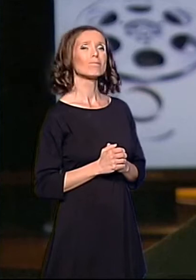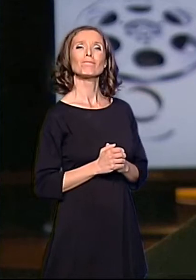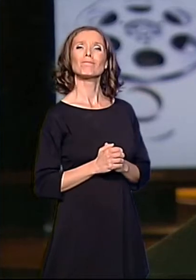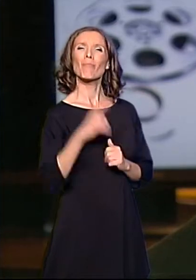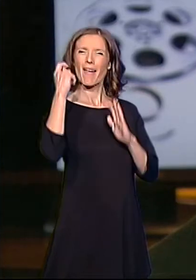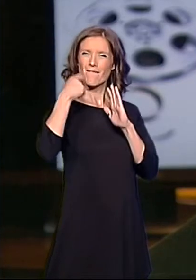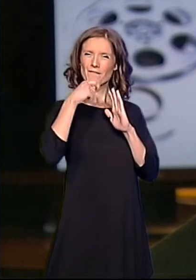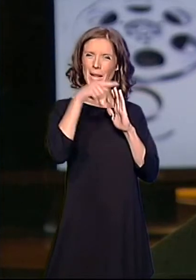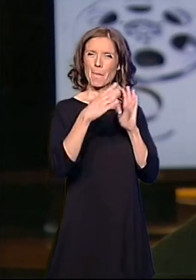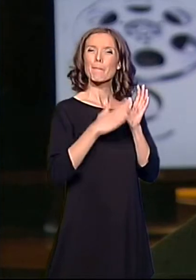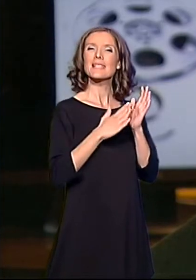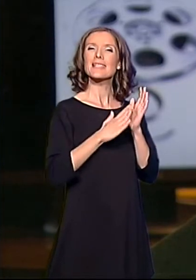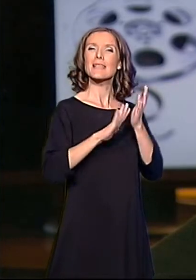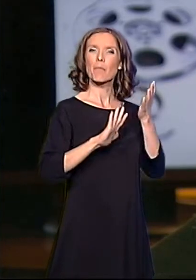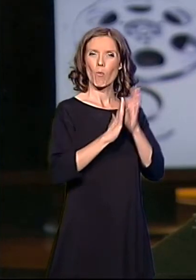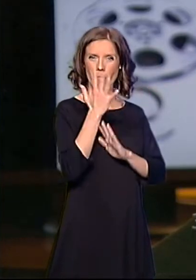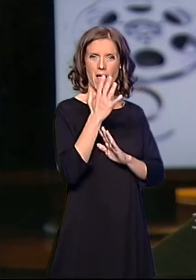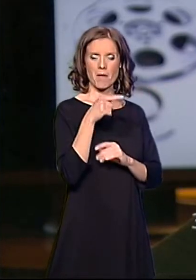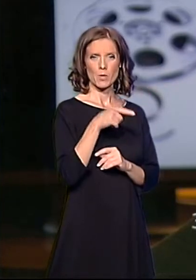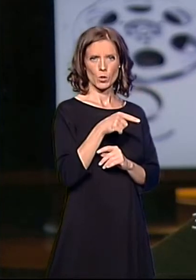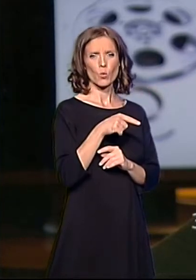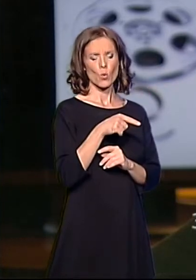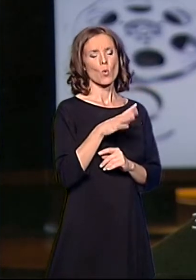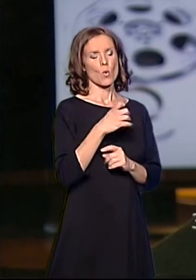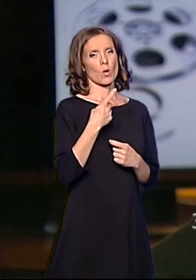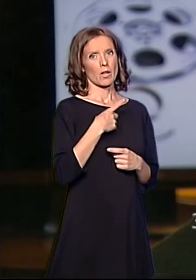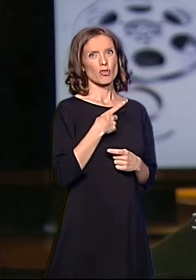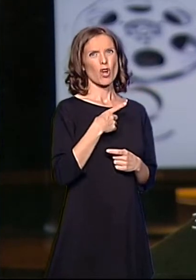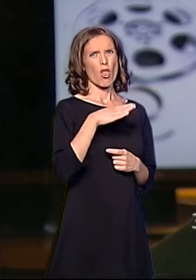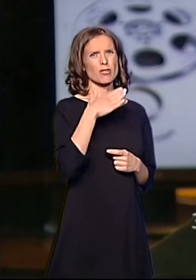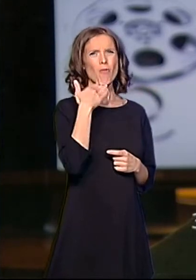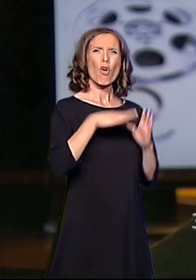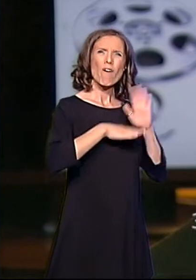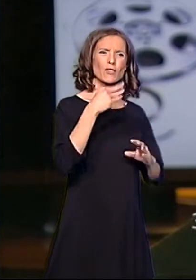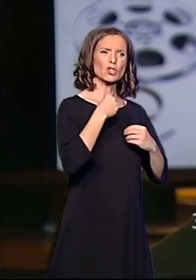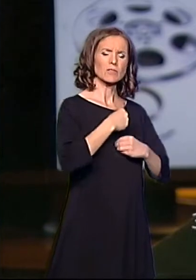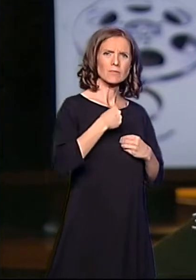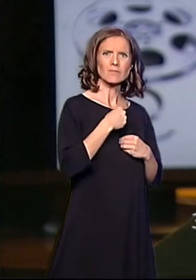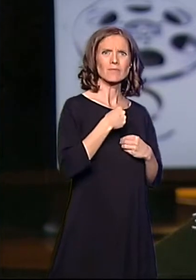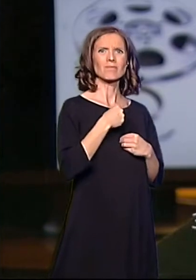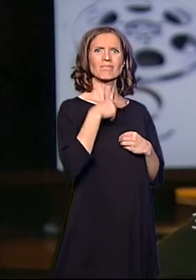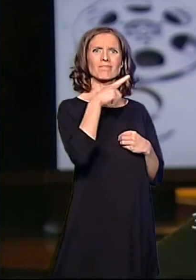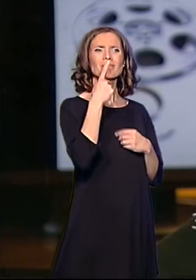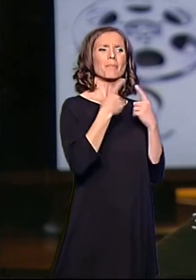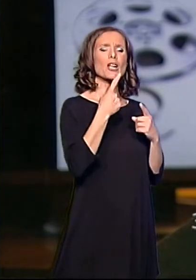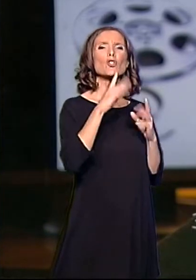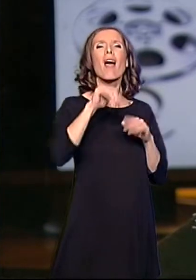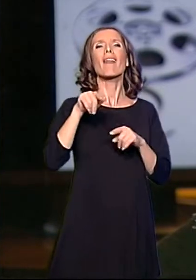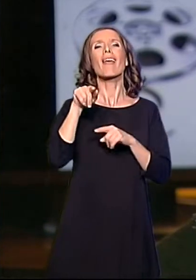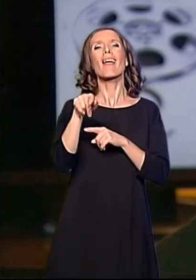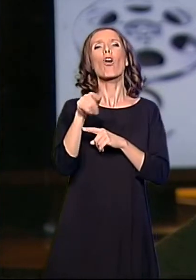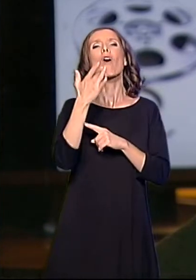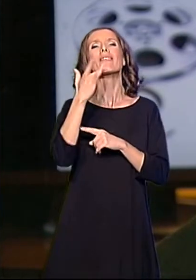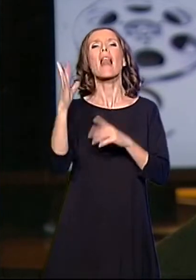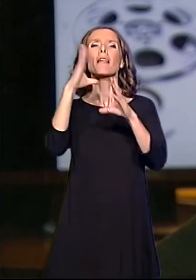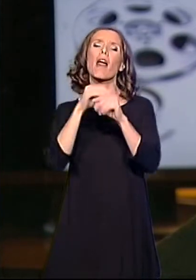Mississippi u plamenu je, nažalost, neuporedivo surovija priča od priče u